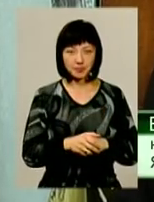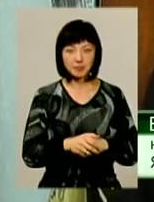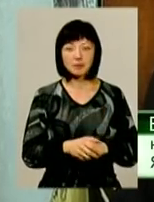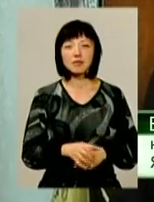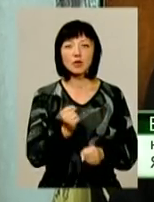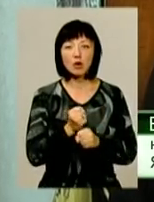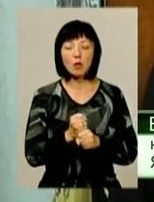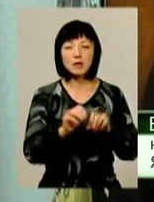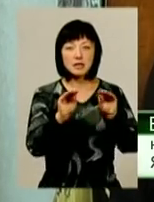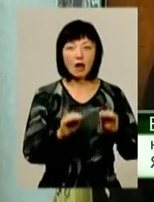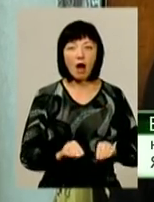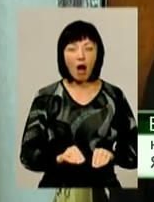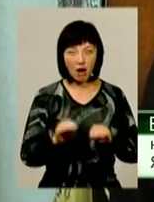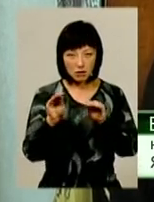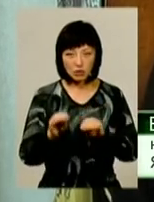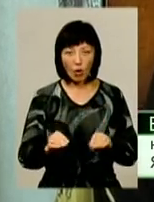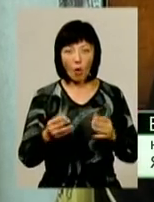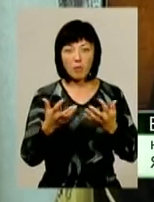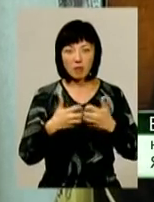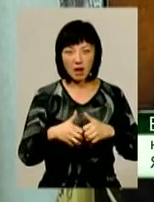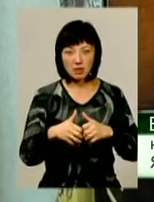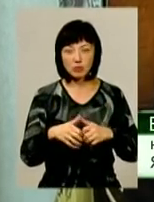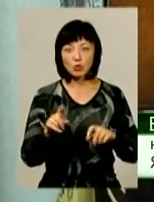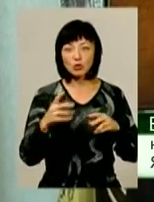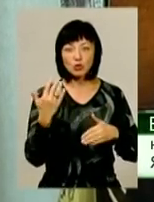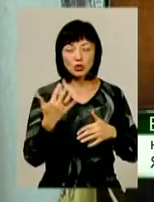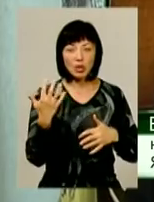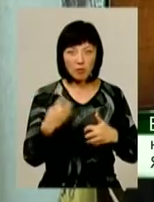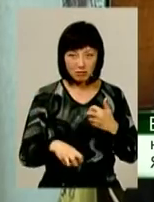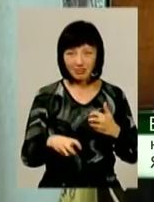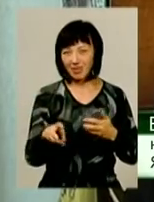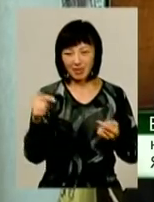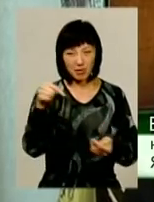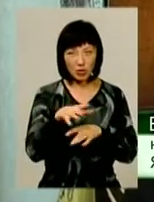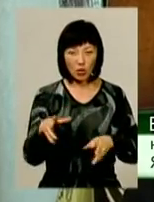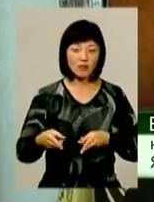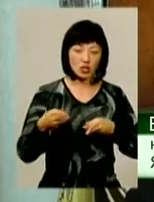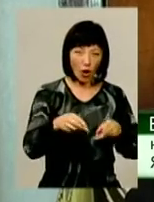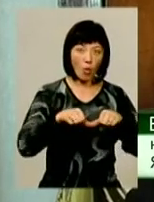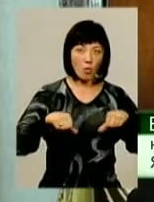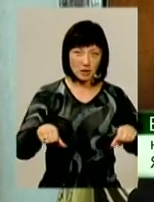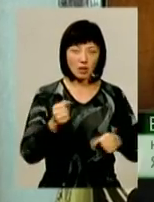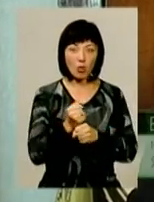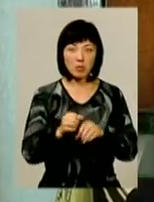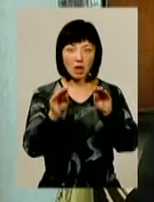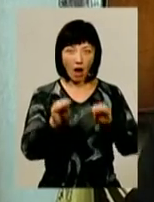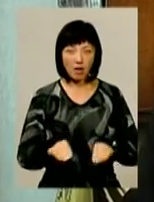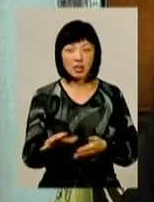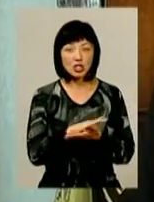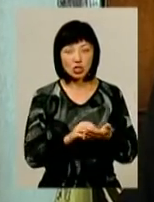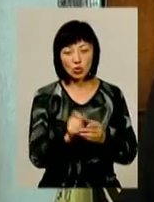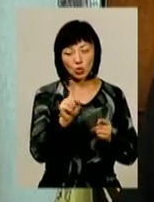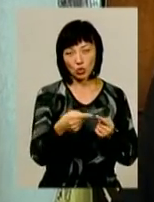акт про те, що обладнання вийшло з ладу, виїжджає комісія, перевіряє, чи це так, і тоді складається акт на знищення того